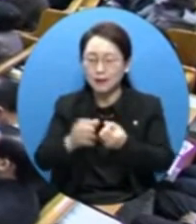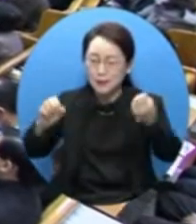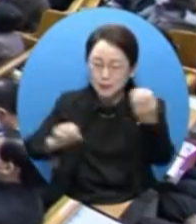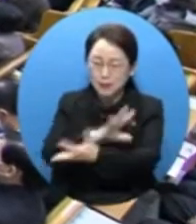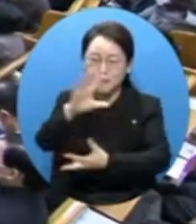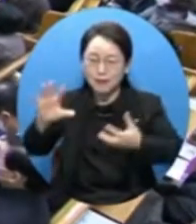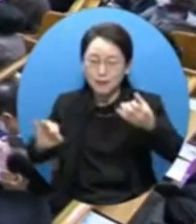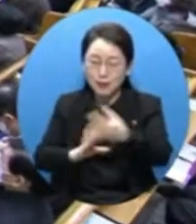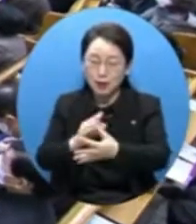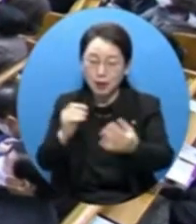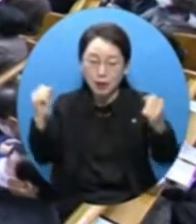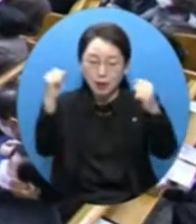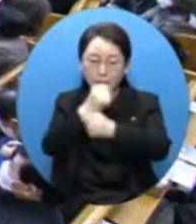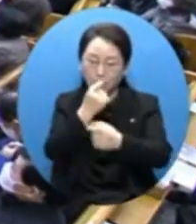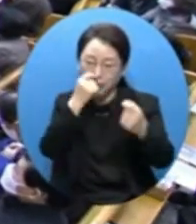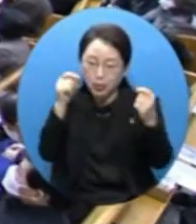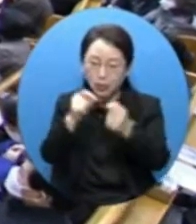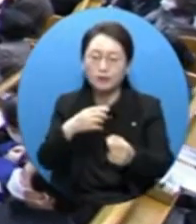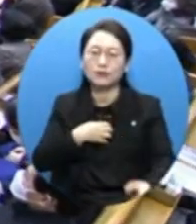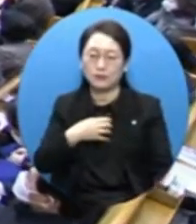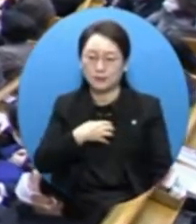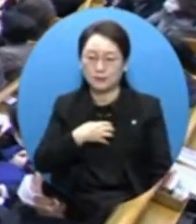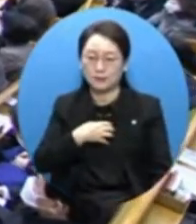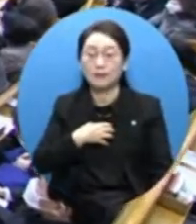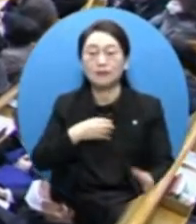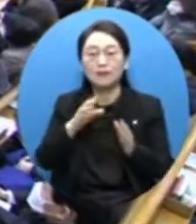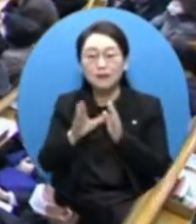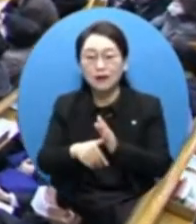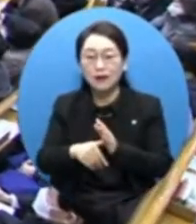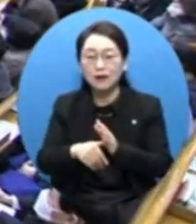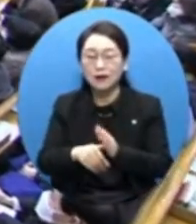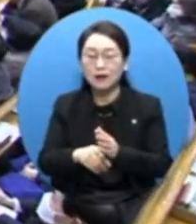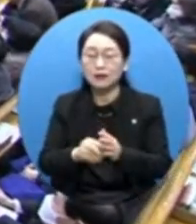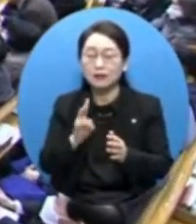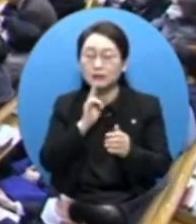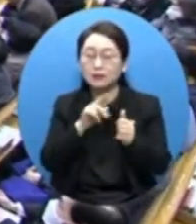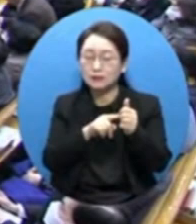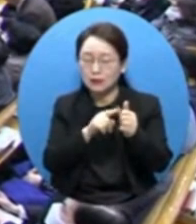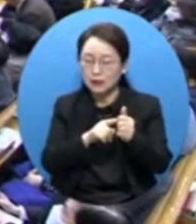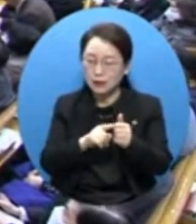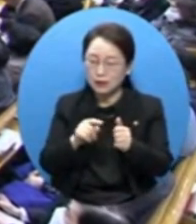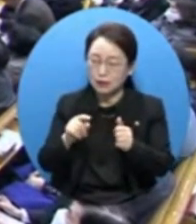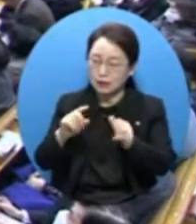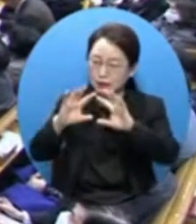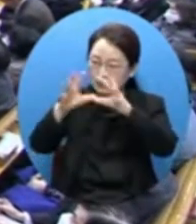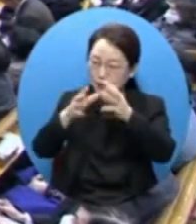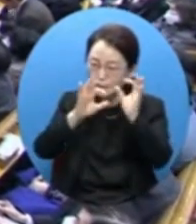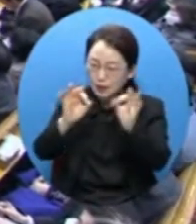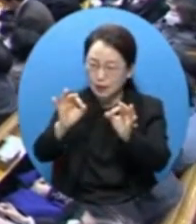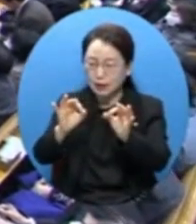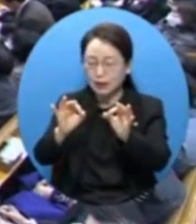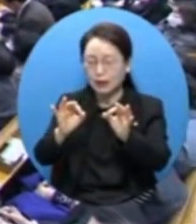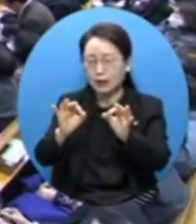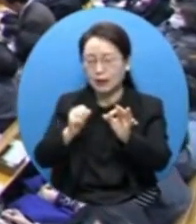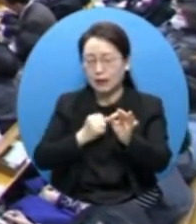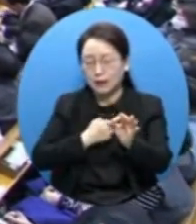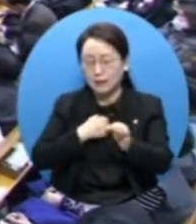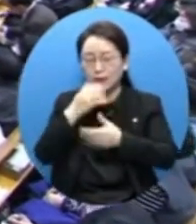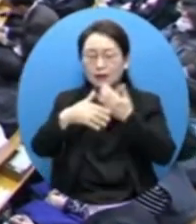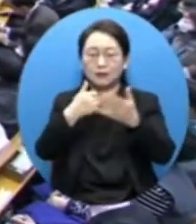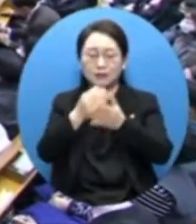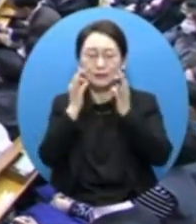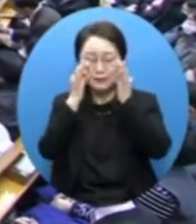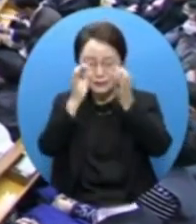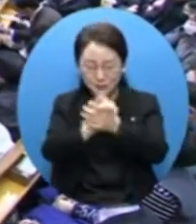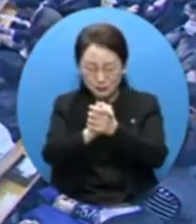위기에 처했던 때입니다. 이 절망적인 상황 속에서 하박국 선지자는 민족의 운명을 끌어안고 하나님께 간절히